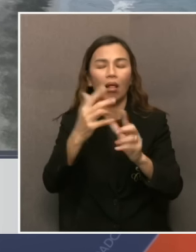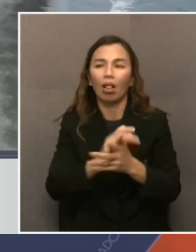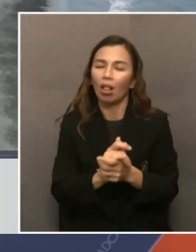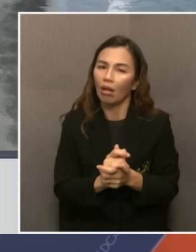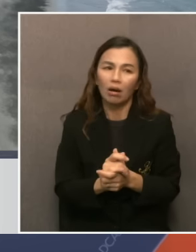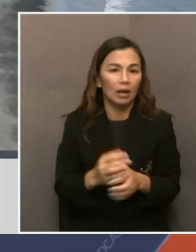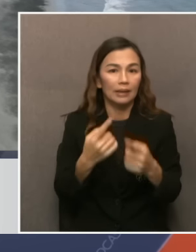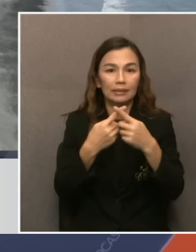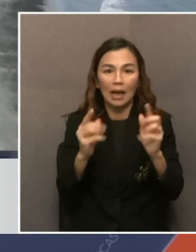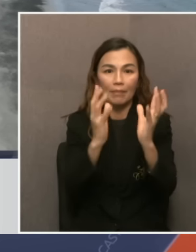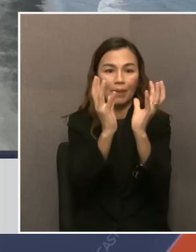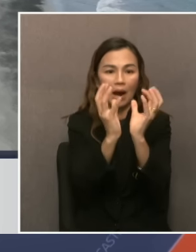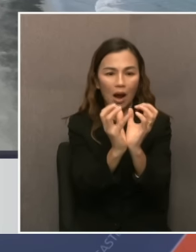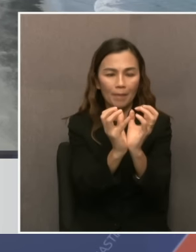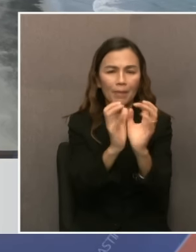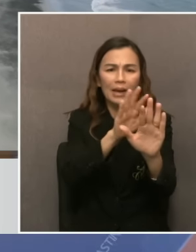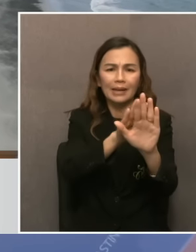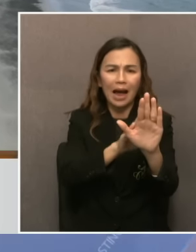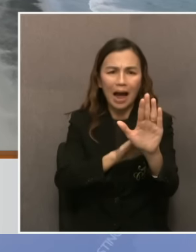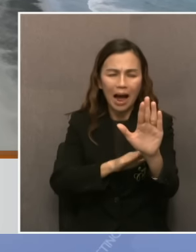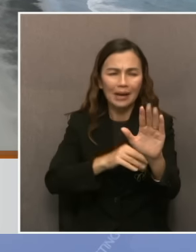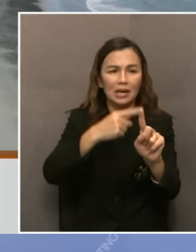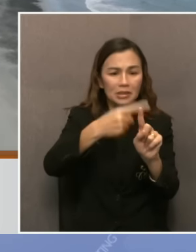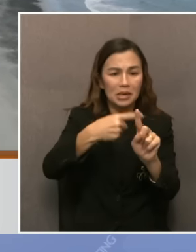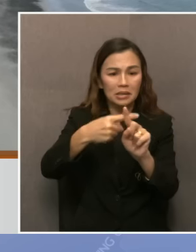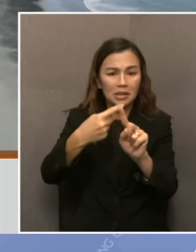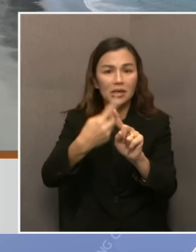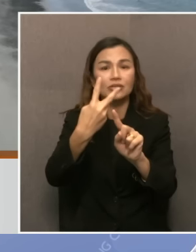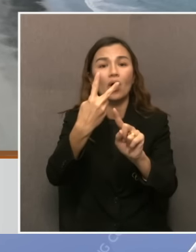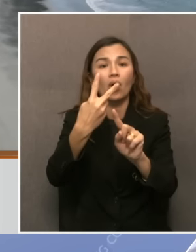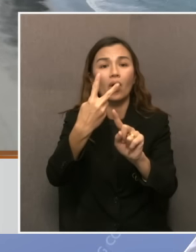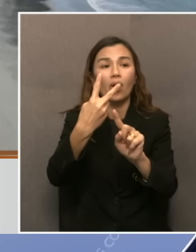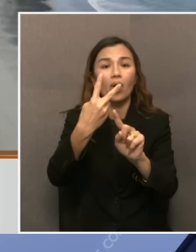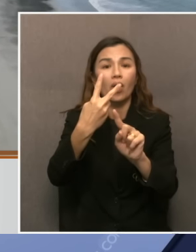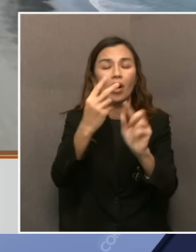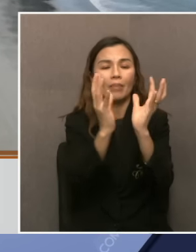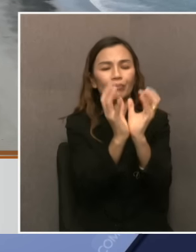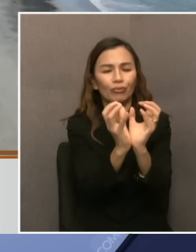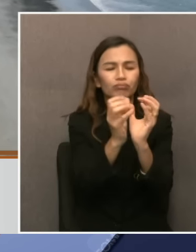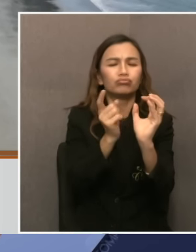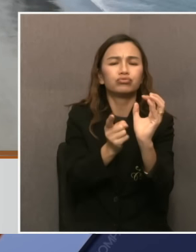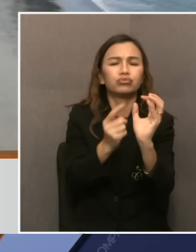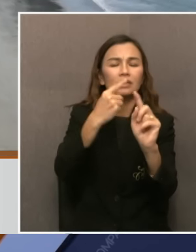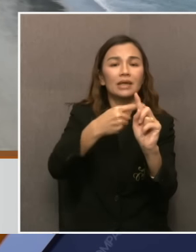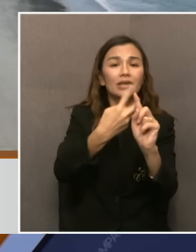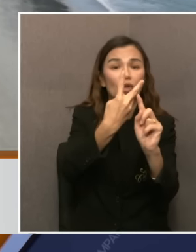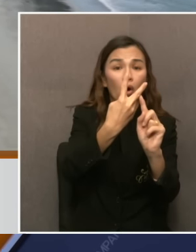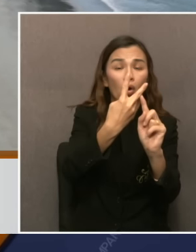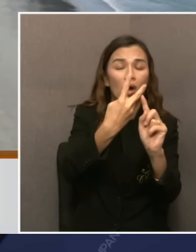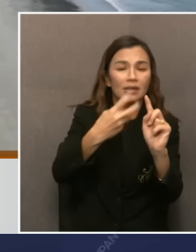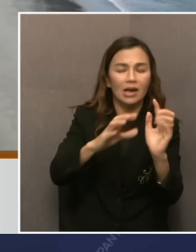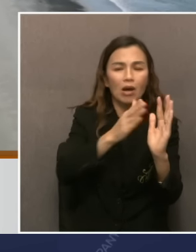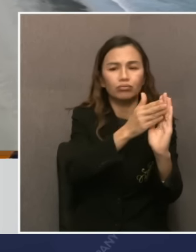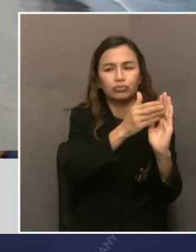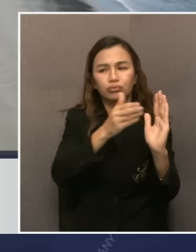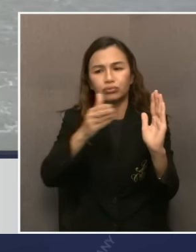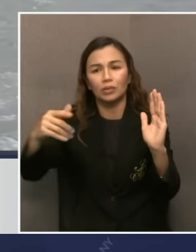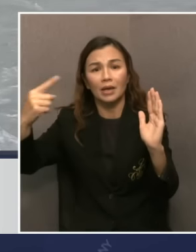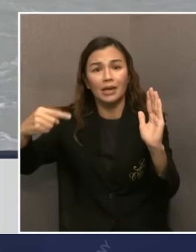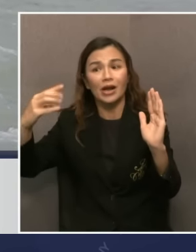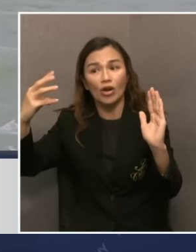ที่ฟอกขาวเนี่ยต่อเนื่องกันเกิน2เดือนแล้วก็จากเดือนพฤษเมษาพฤษภามาถึงเดือนนี้มันตั้ง6เดือนแ